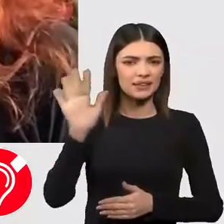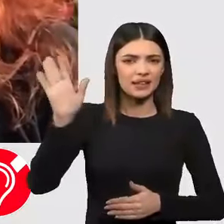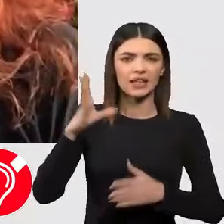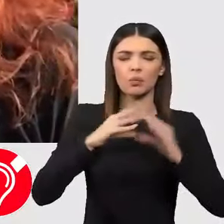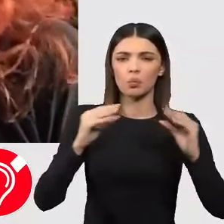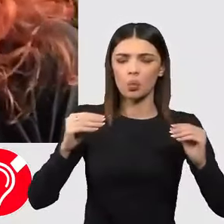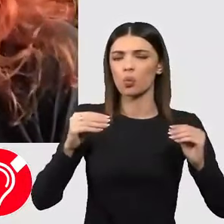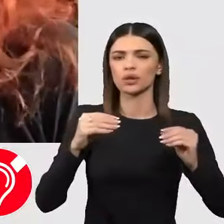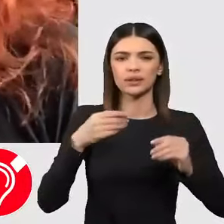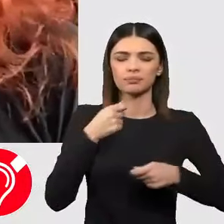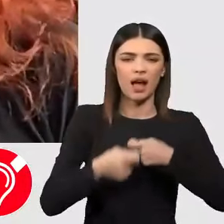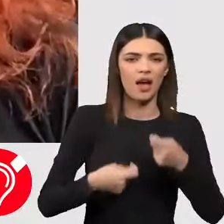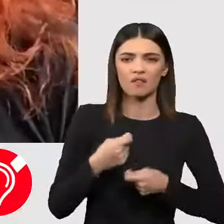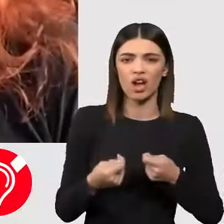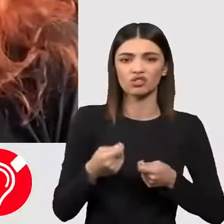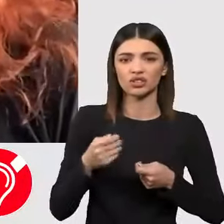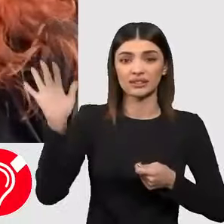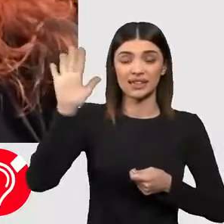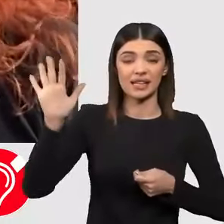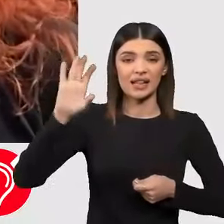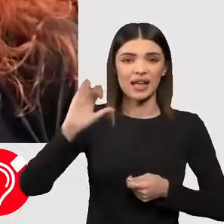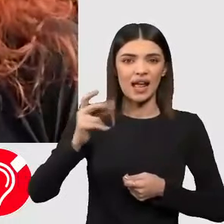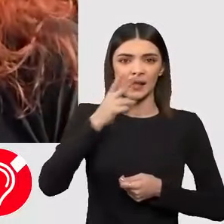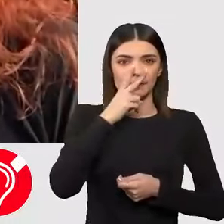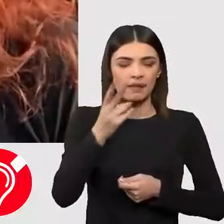multe startup-uri și nu numai, care sunt,